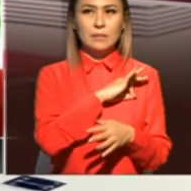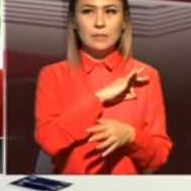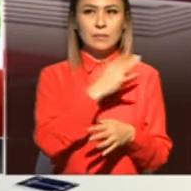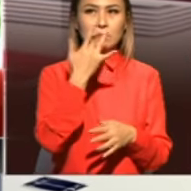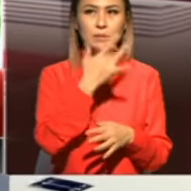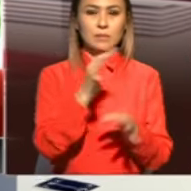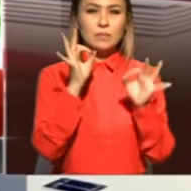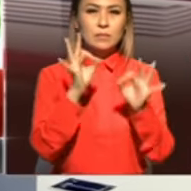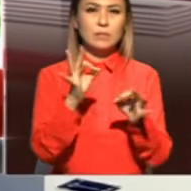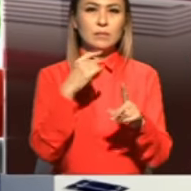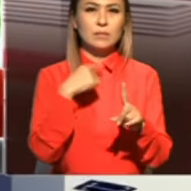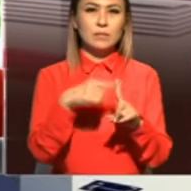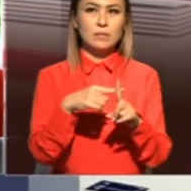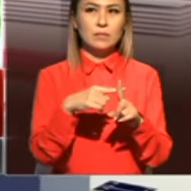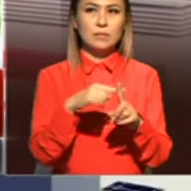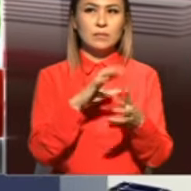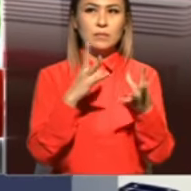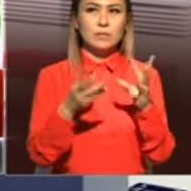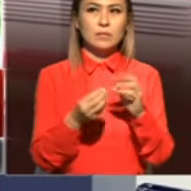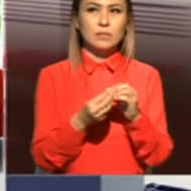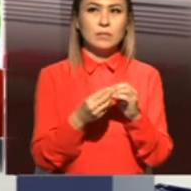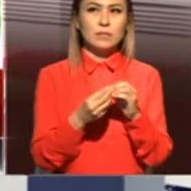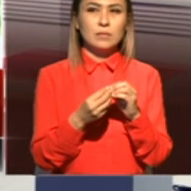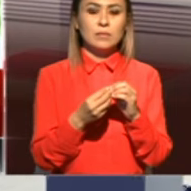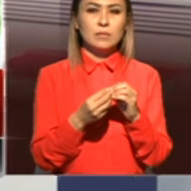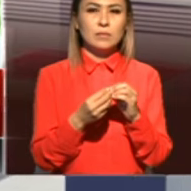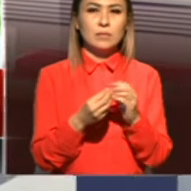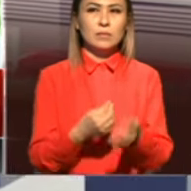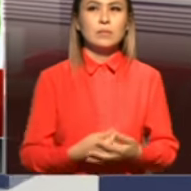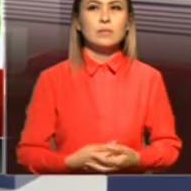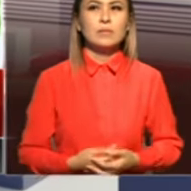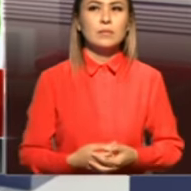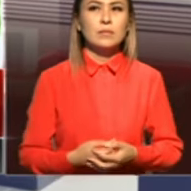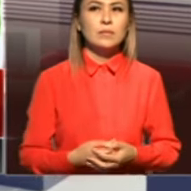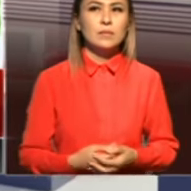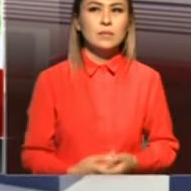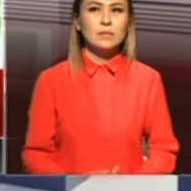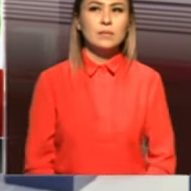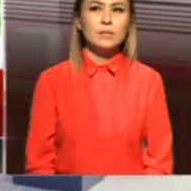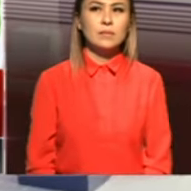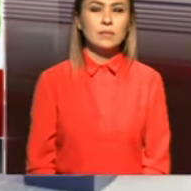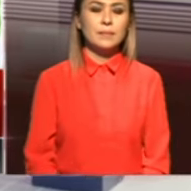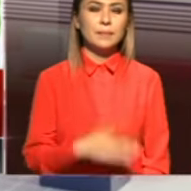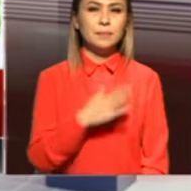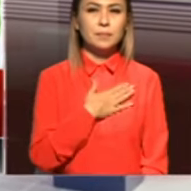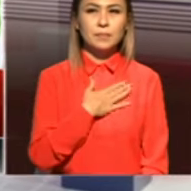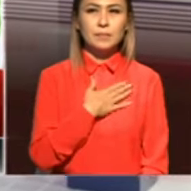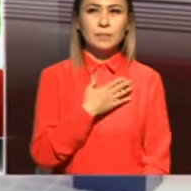қаншалықты нәтижелі деп айтатын болсақ, уақыт жетеді, айта берсеңіз болады. біздің енді